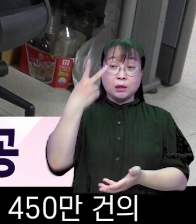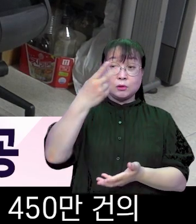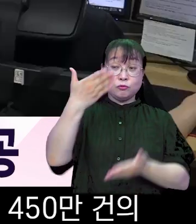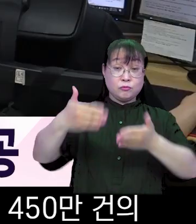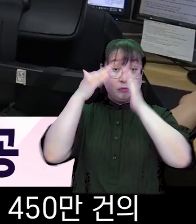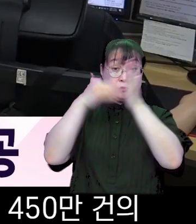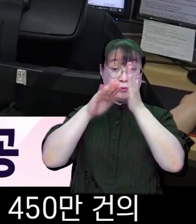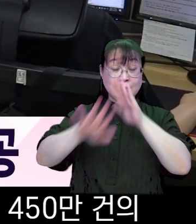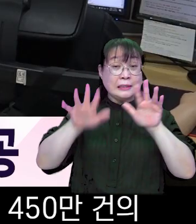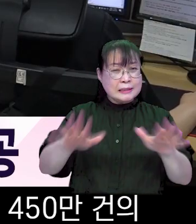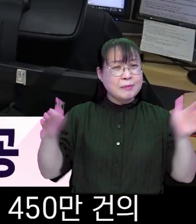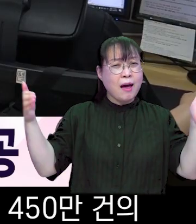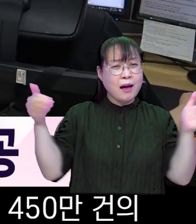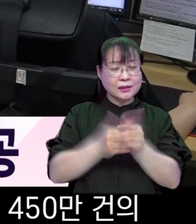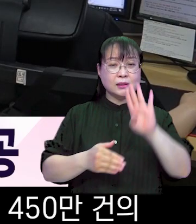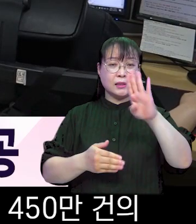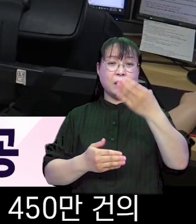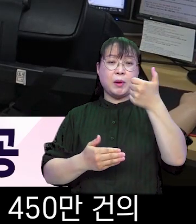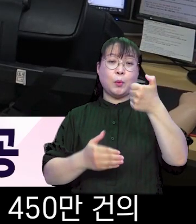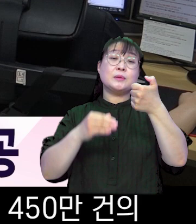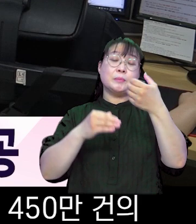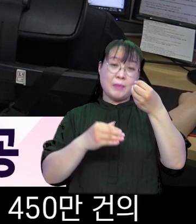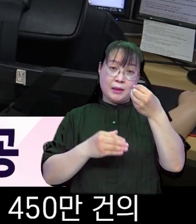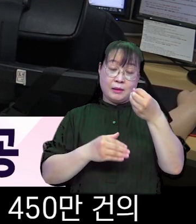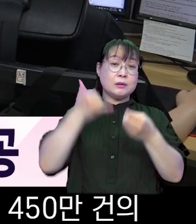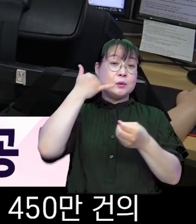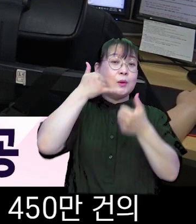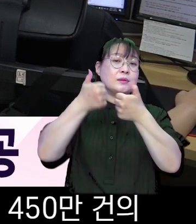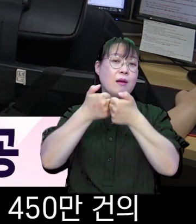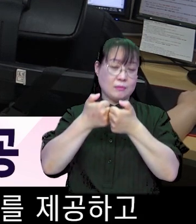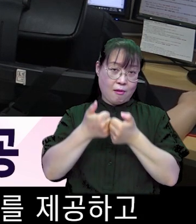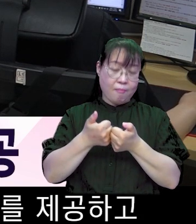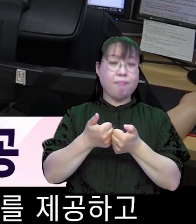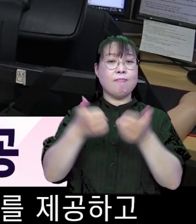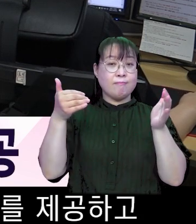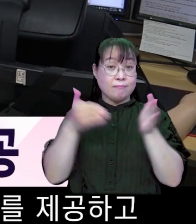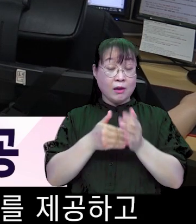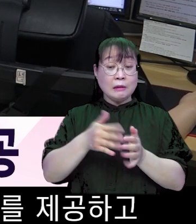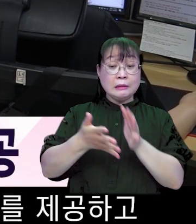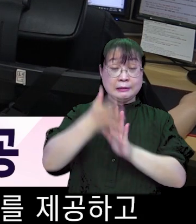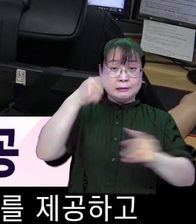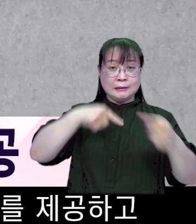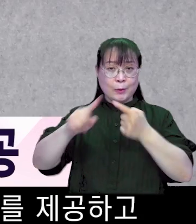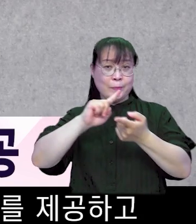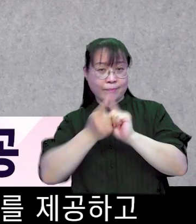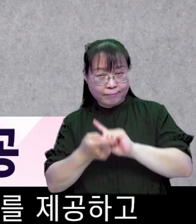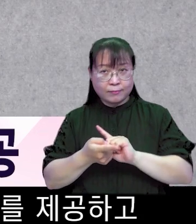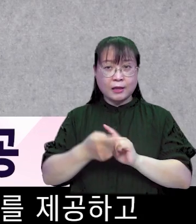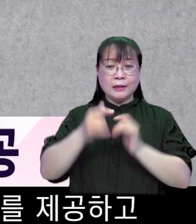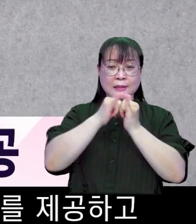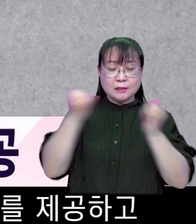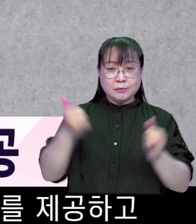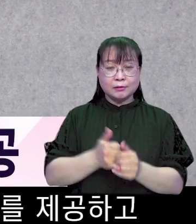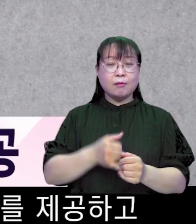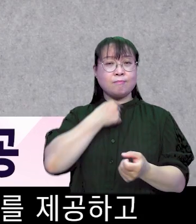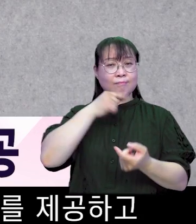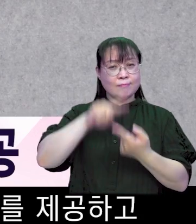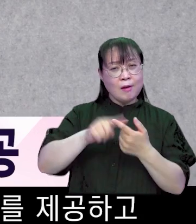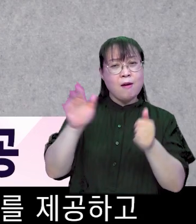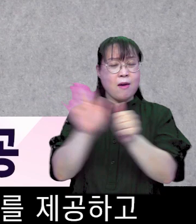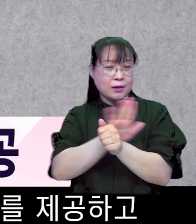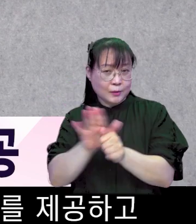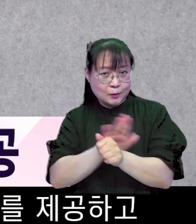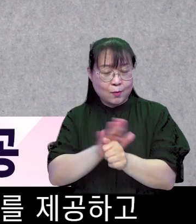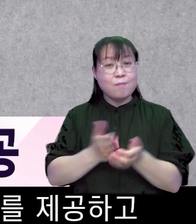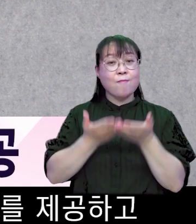1,800건, 2009년 개소 이후 현재까지 450만 건의 전화 상담을 통해 시정을 대변하고